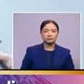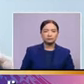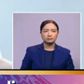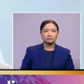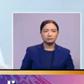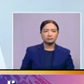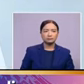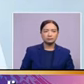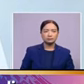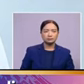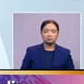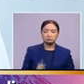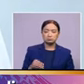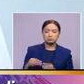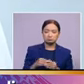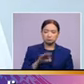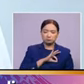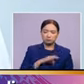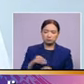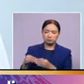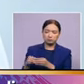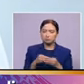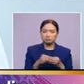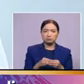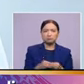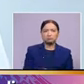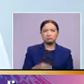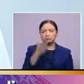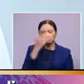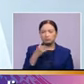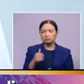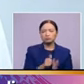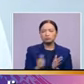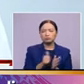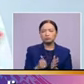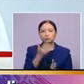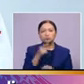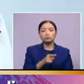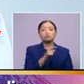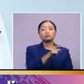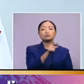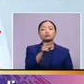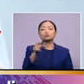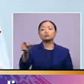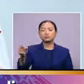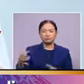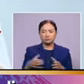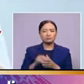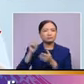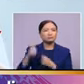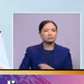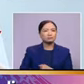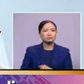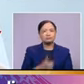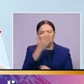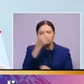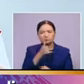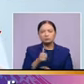พาสมาชิกออกมาหมดอย่างเงี้ยพี ่ก็ทำไมเขาออกไปถามก็ดูนะยืนหน้าเป็นแถวนะประชาธิปัตย์เก่าๆทำไมมันถึง